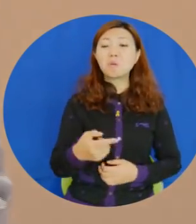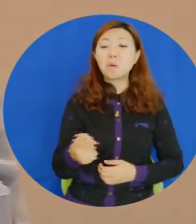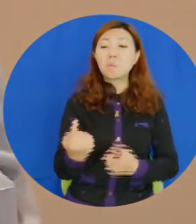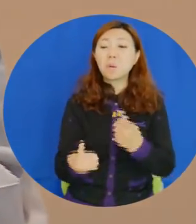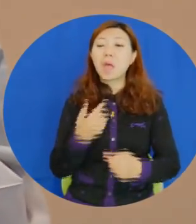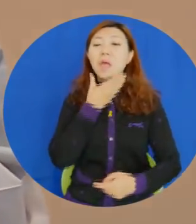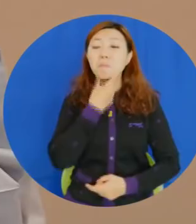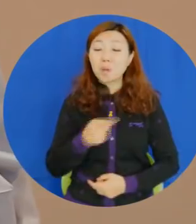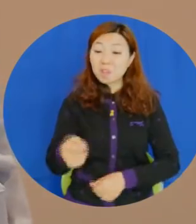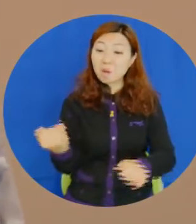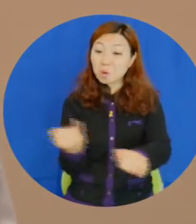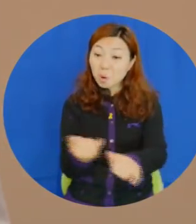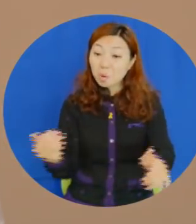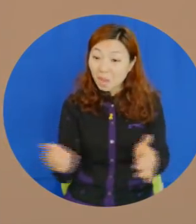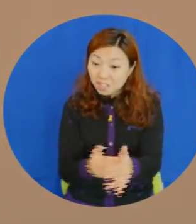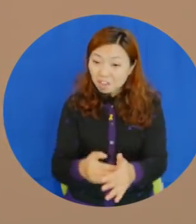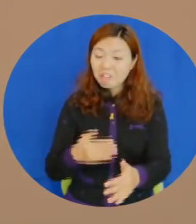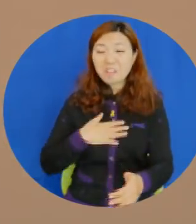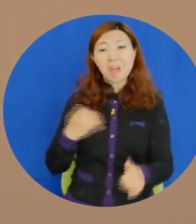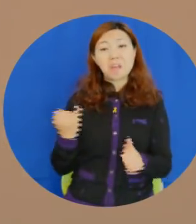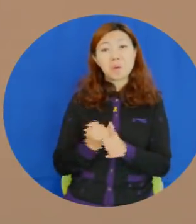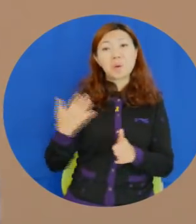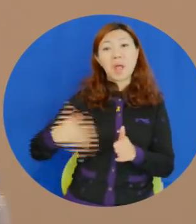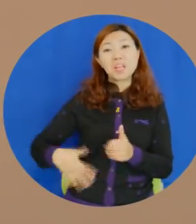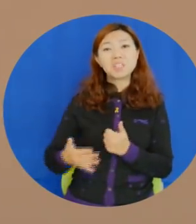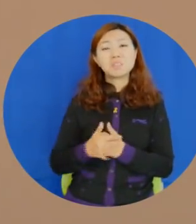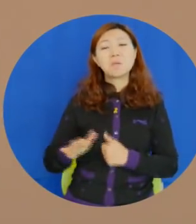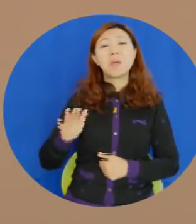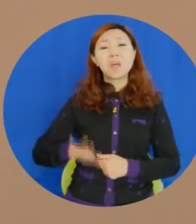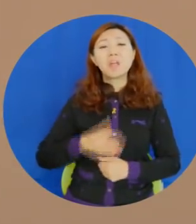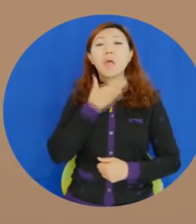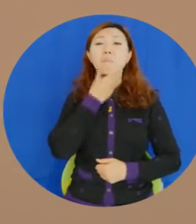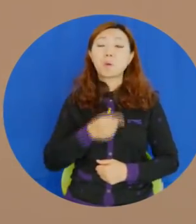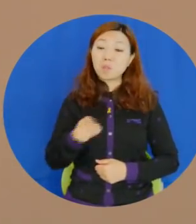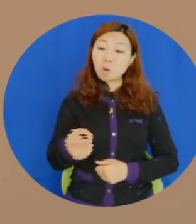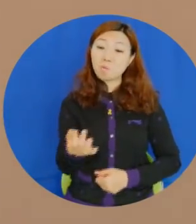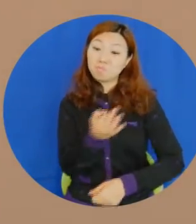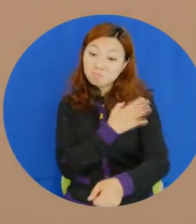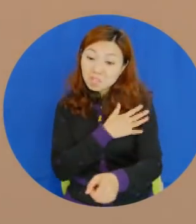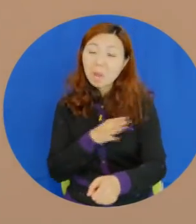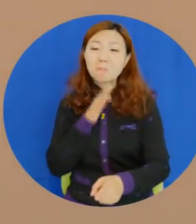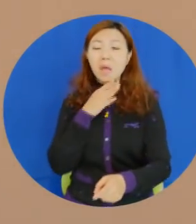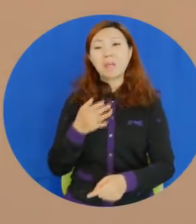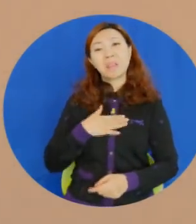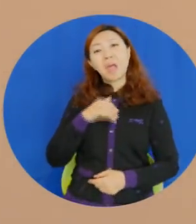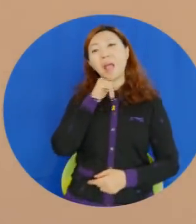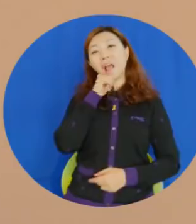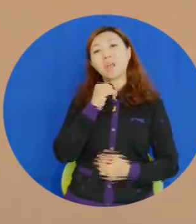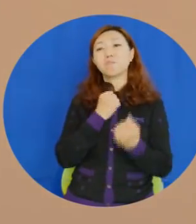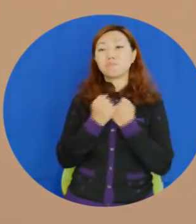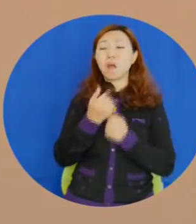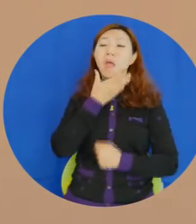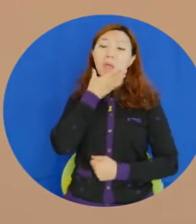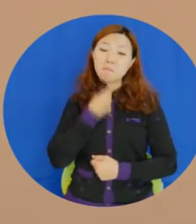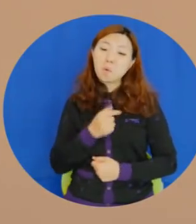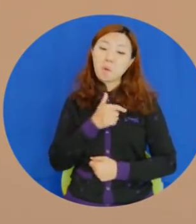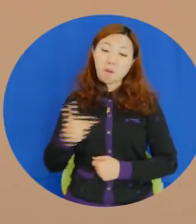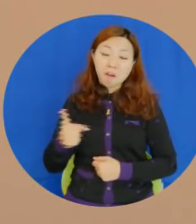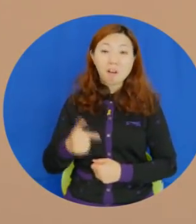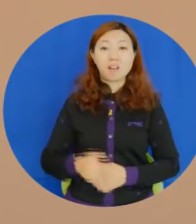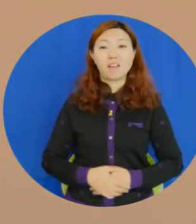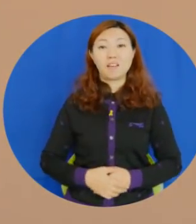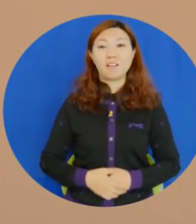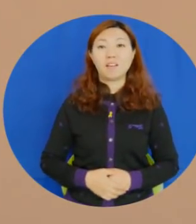많아도 내가 더 너보다는 행복하다. 너 결혼했지? 나는 안 했지만 너보다는 행복하다. 네 돈 많나? 내가 너보다